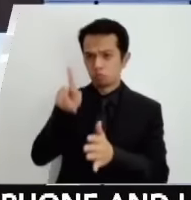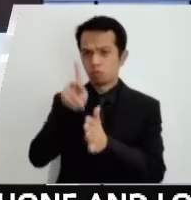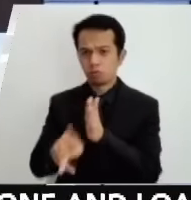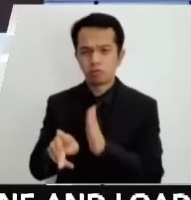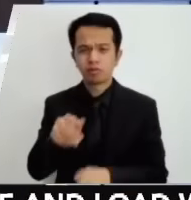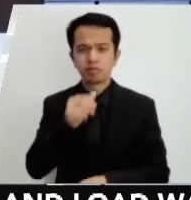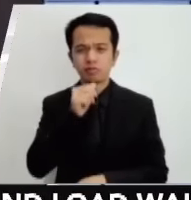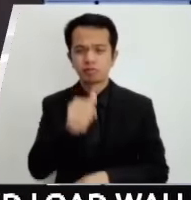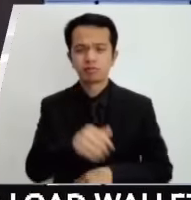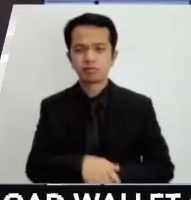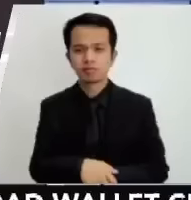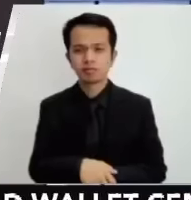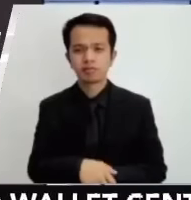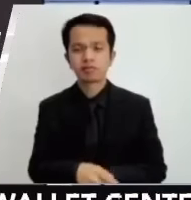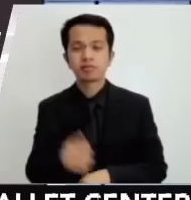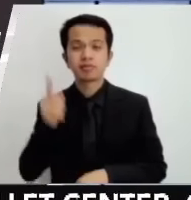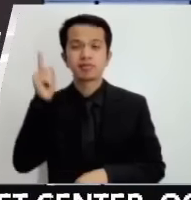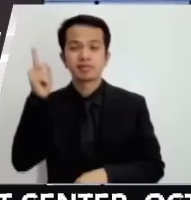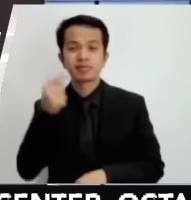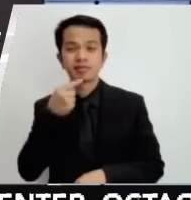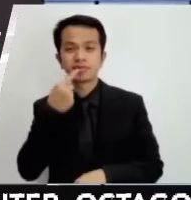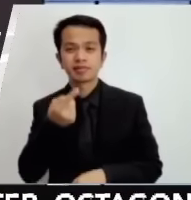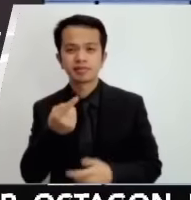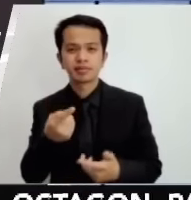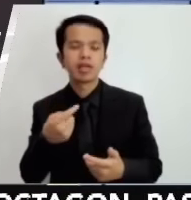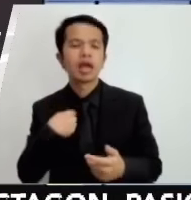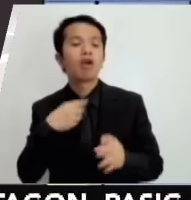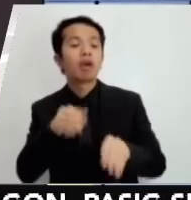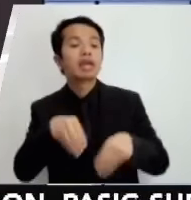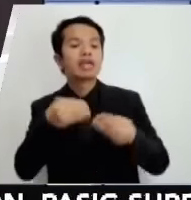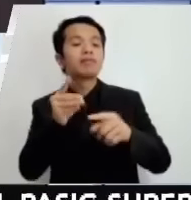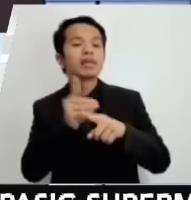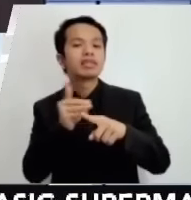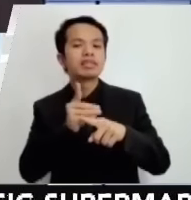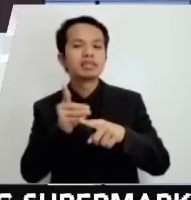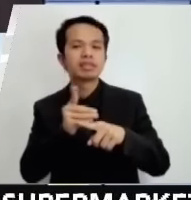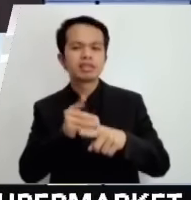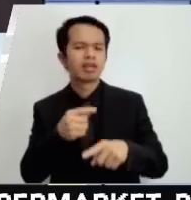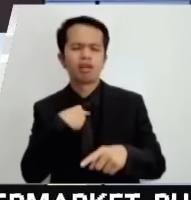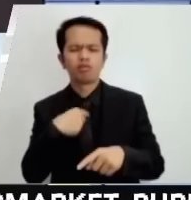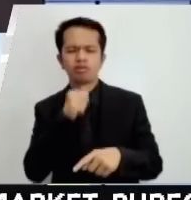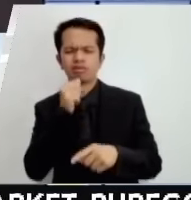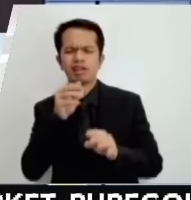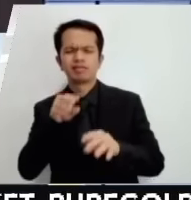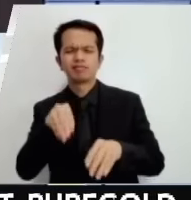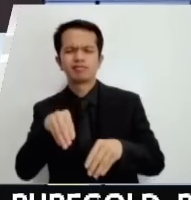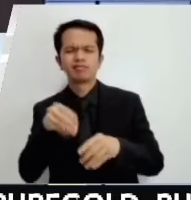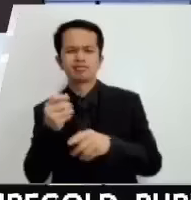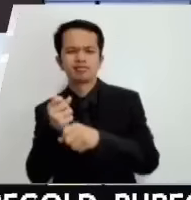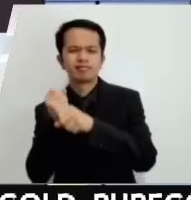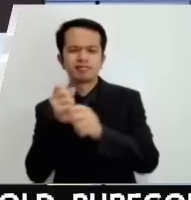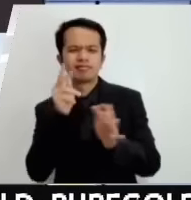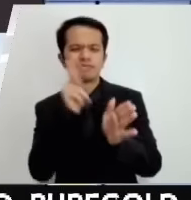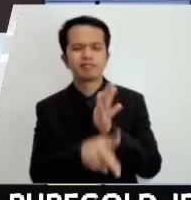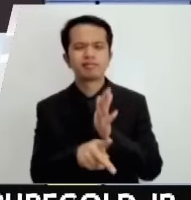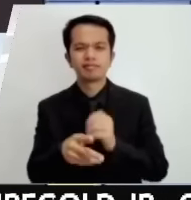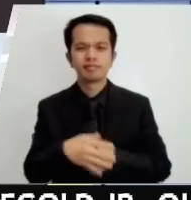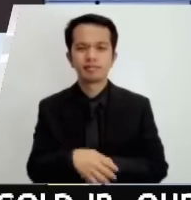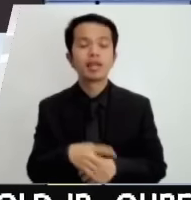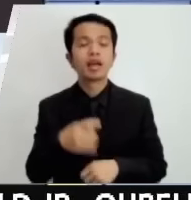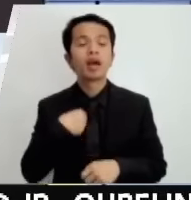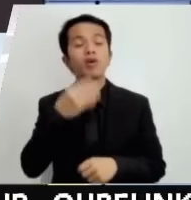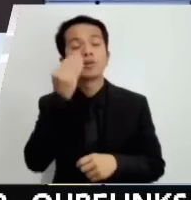siya ng disiplina hindi ko talaga siya papatayin Sabi ko sa kanya Nay